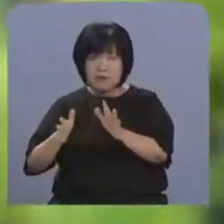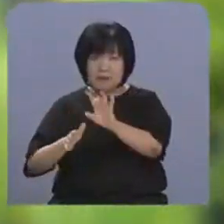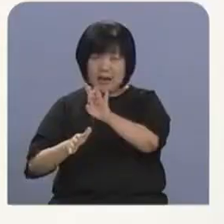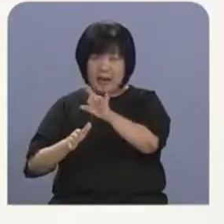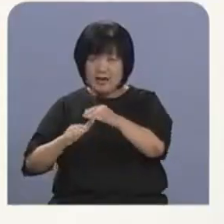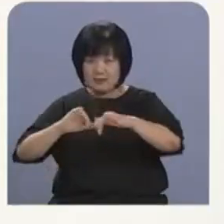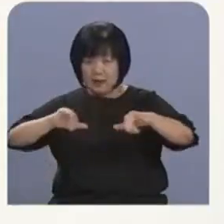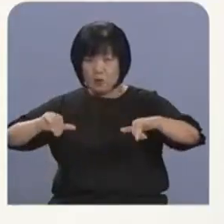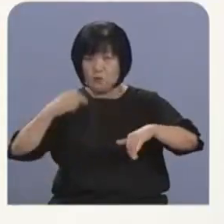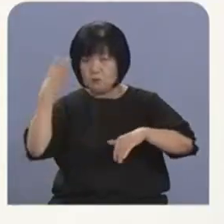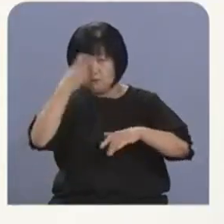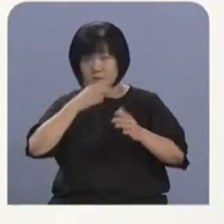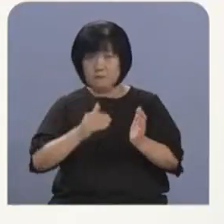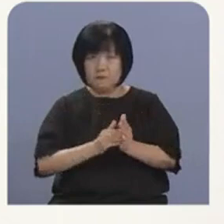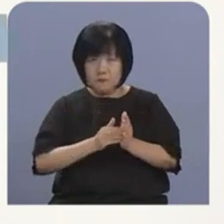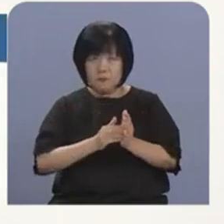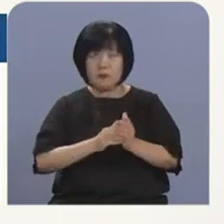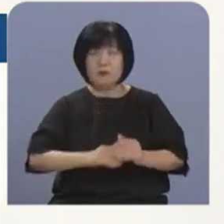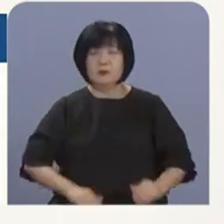점검했습니다. 구조